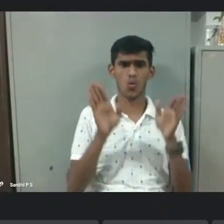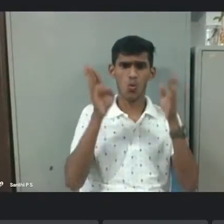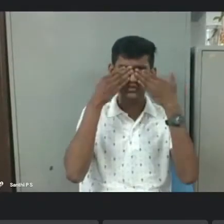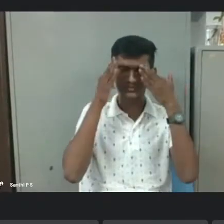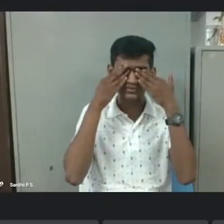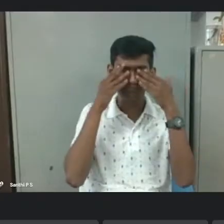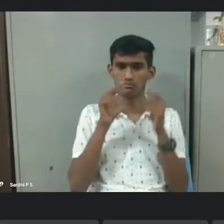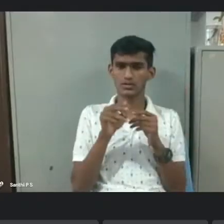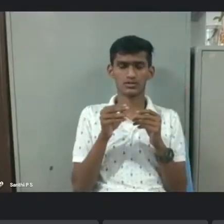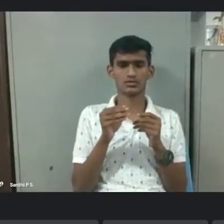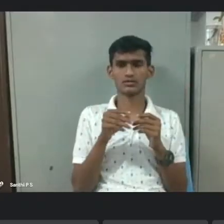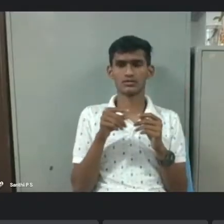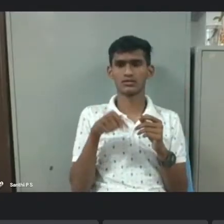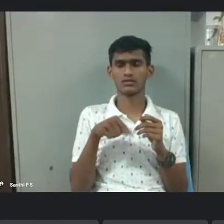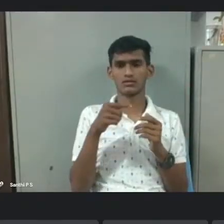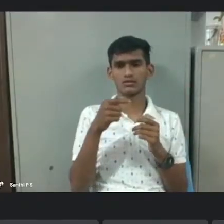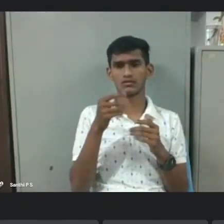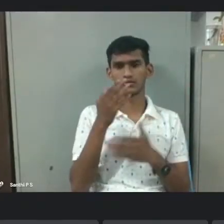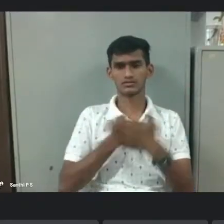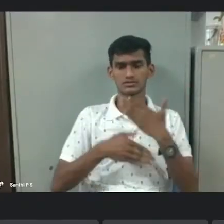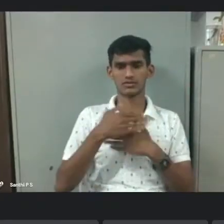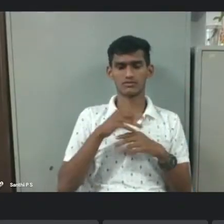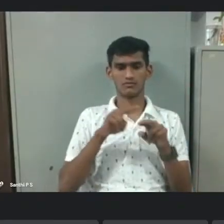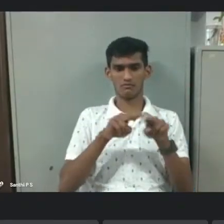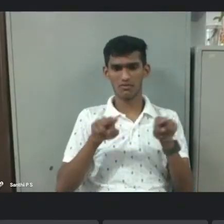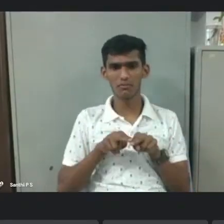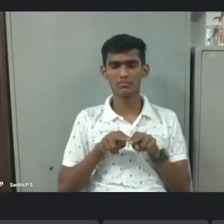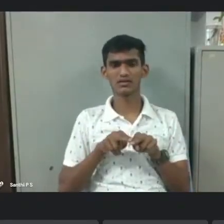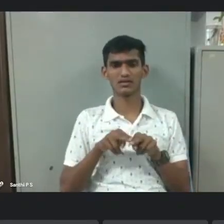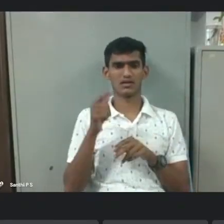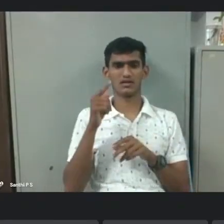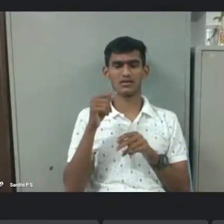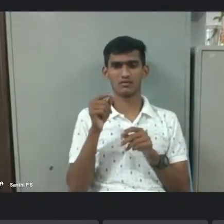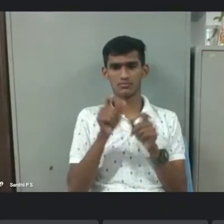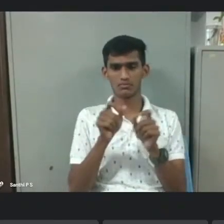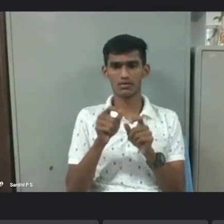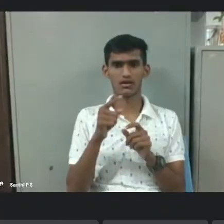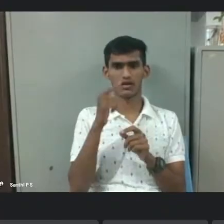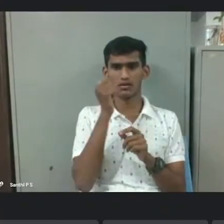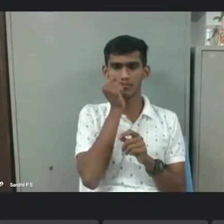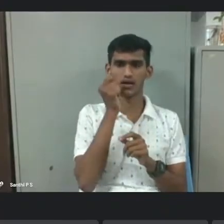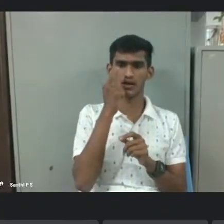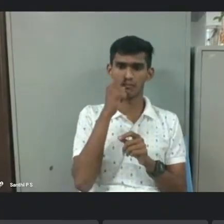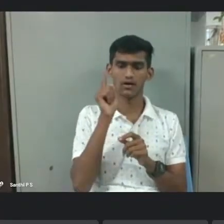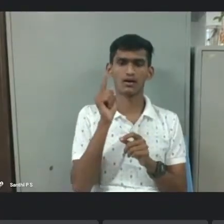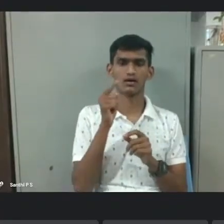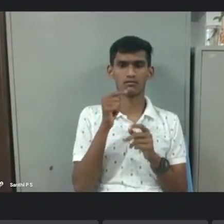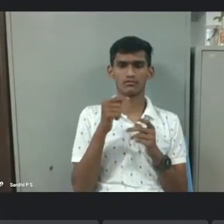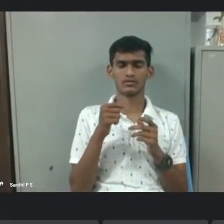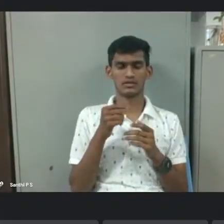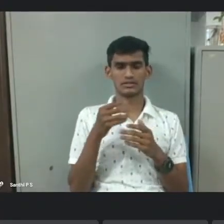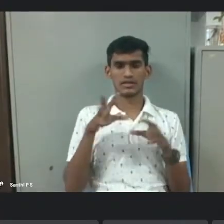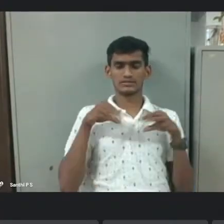എന്ന് പറയുന്ന ഒരു ഡയഗ്നോസിസ് വരുമ്പോൾ തന്നെ കുടുംബങ്ങൾക്കും വ്യക്തികൾക്കും അമ്മമാർക്കും എല്ലാം ഇത് ഉൾക്കൊള്ളാൻ വളരെ ബുദ്ധിമുട്ടുള്ള